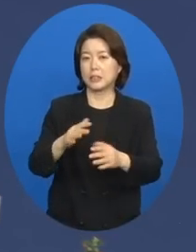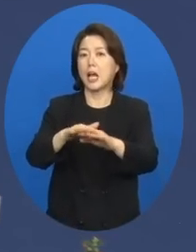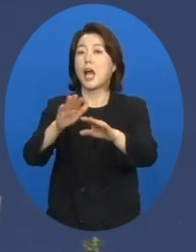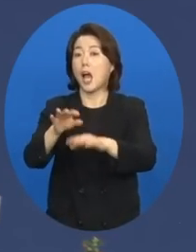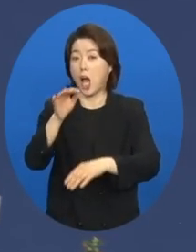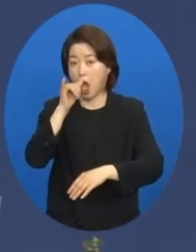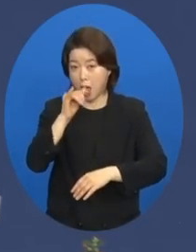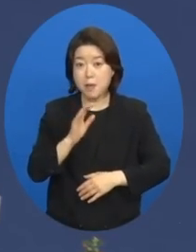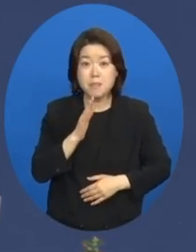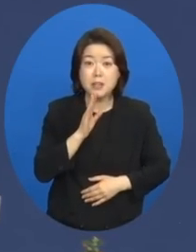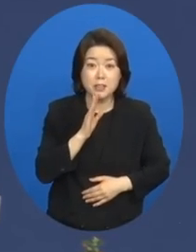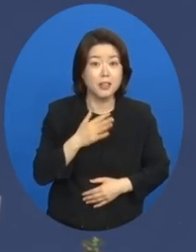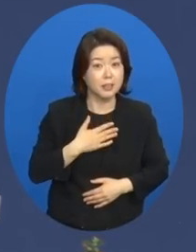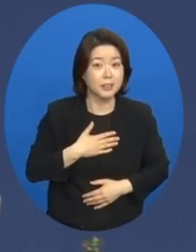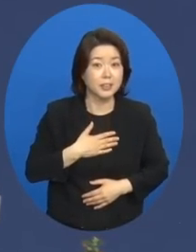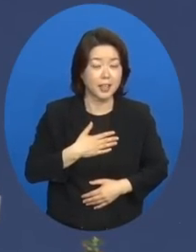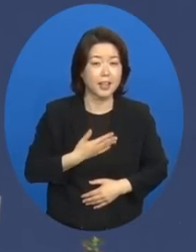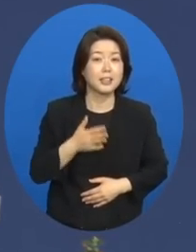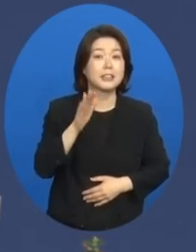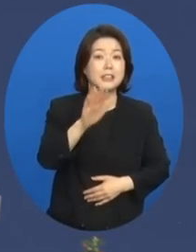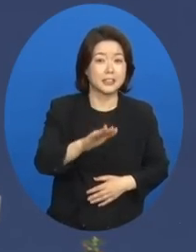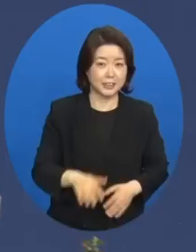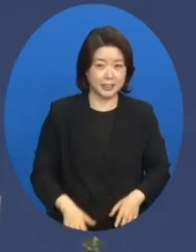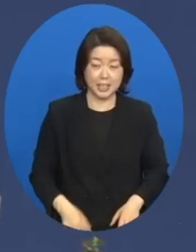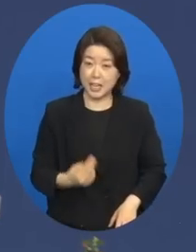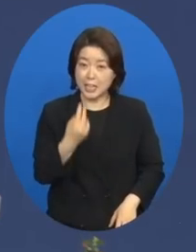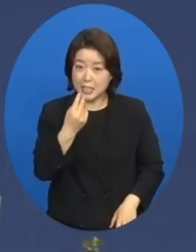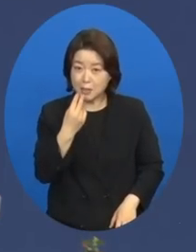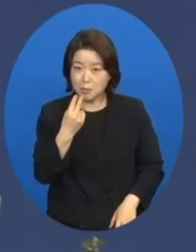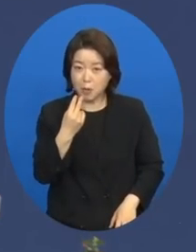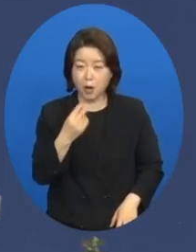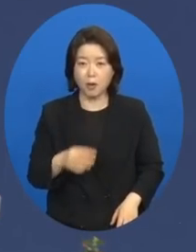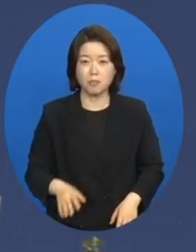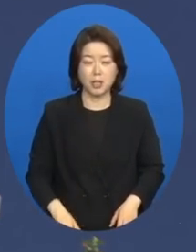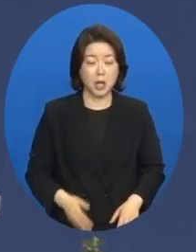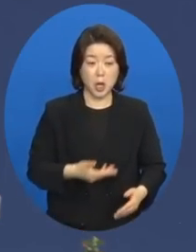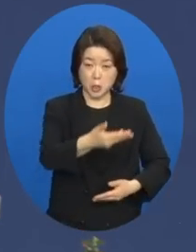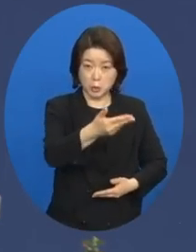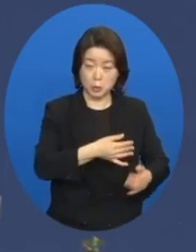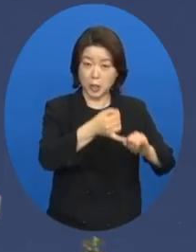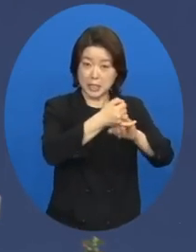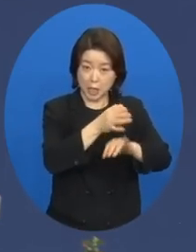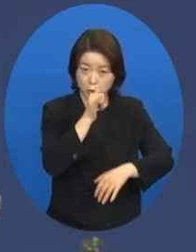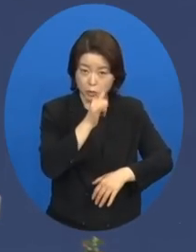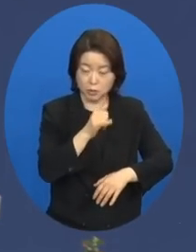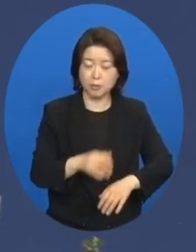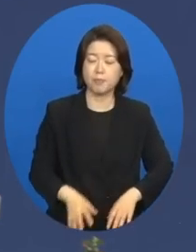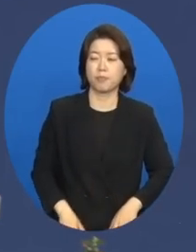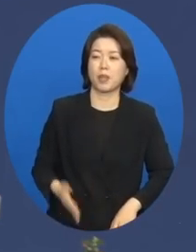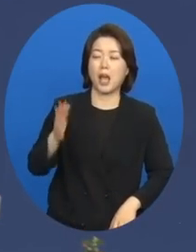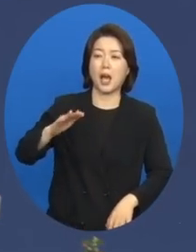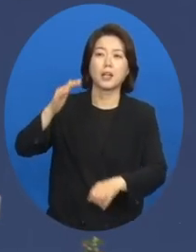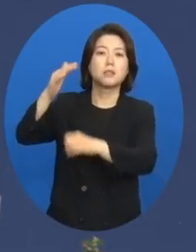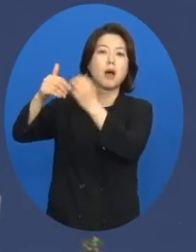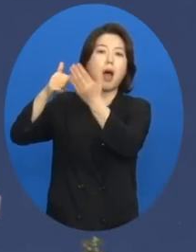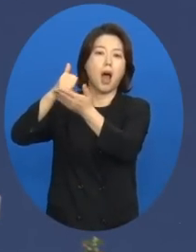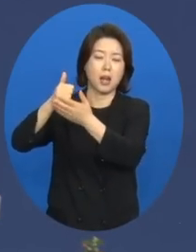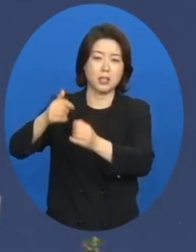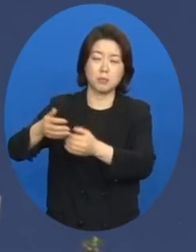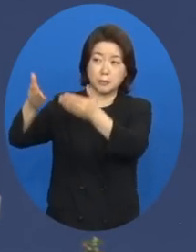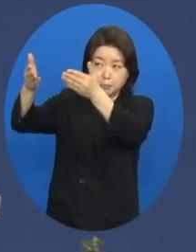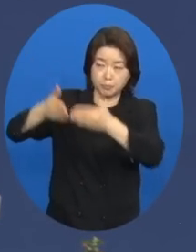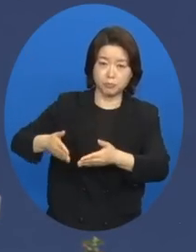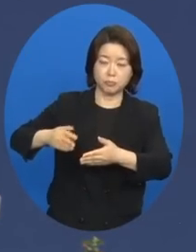주고 그러는 거 아니겠어요. 근데 이 보험은 상대적인 약속을 가지고 있지만 하나님이 일방적으로 복음